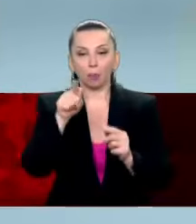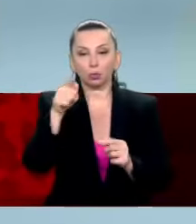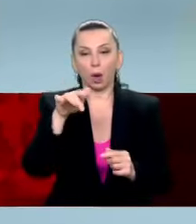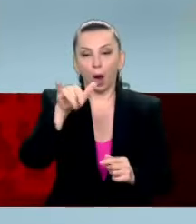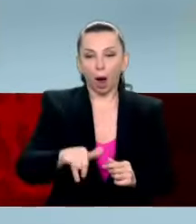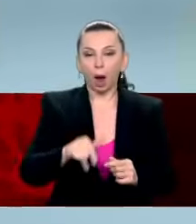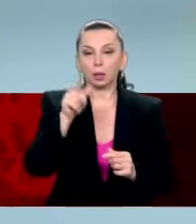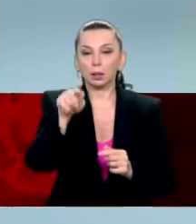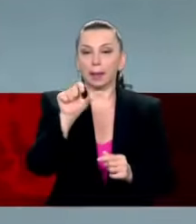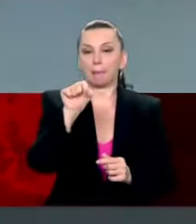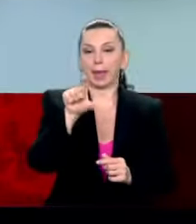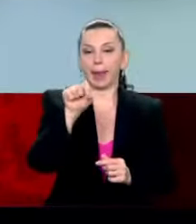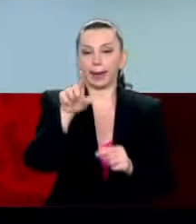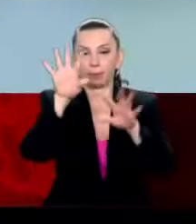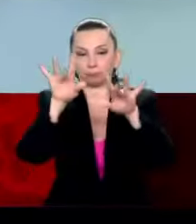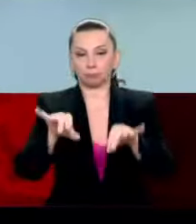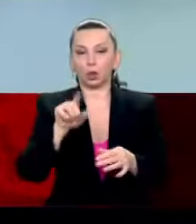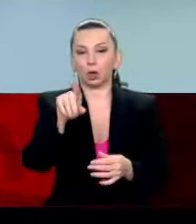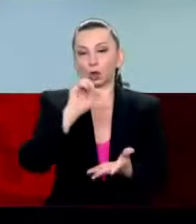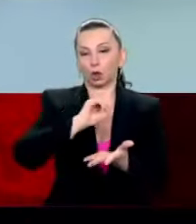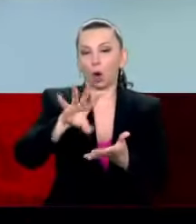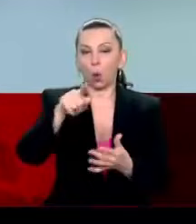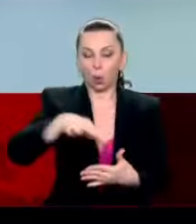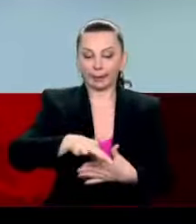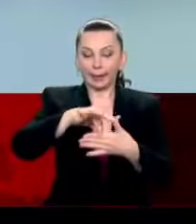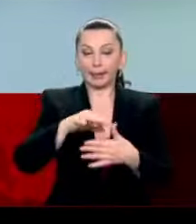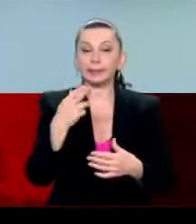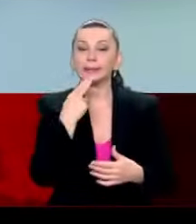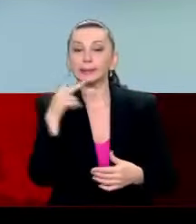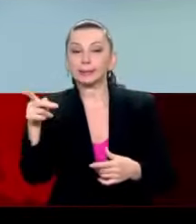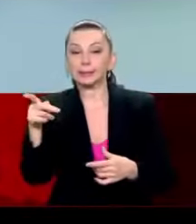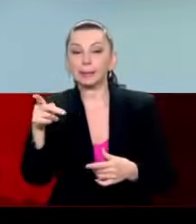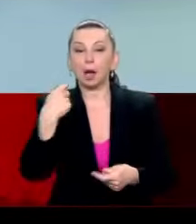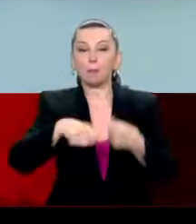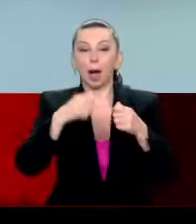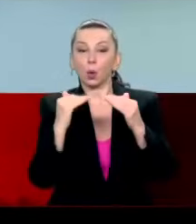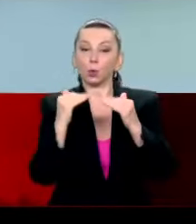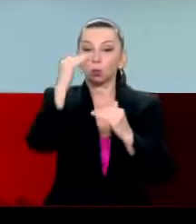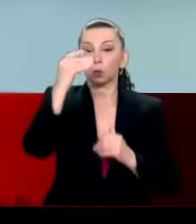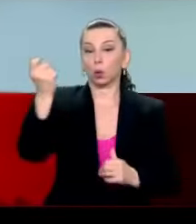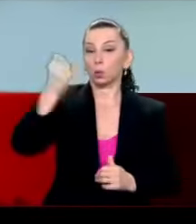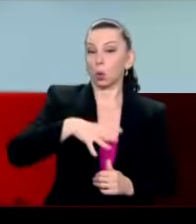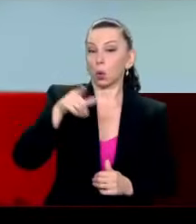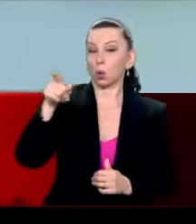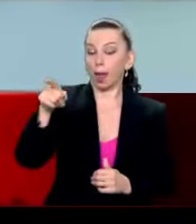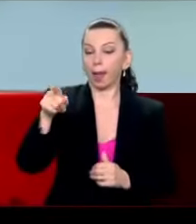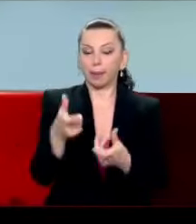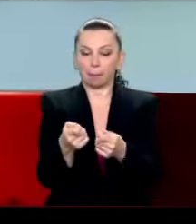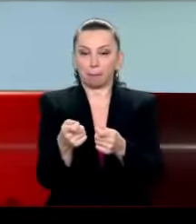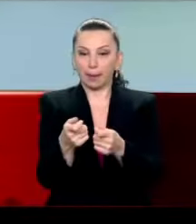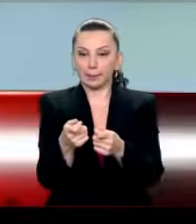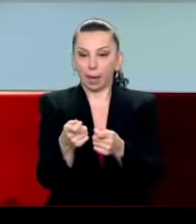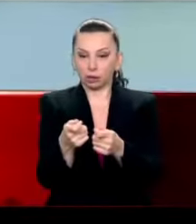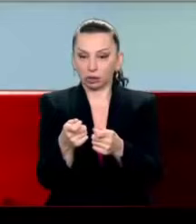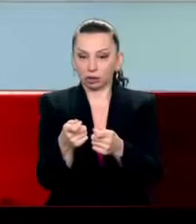de bir mail çıktısı sundu. İddiaya göre o delil Seçil Erzan'ın bankanın üst düzey bir yöneticisiyle yazışmasına